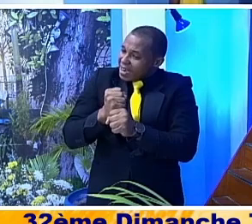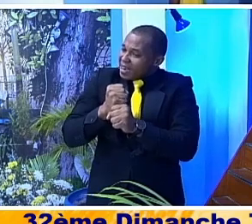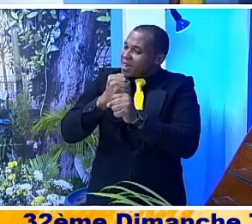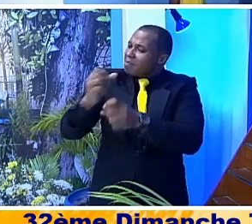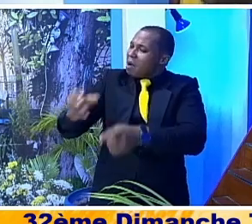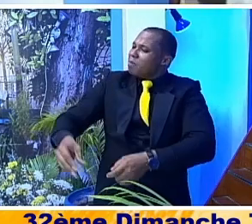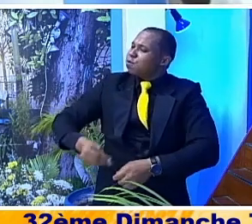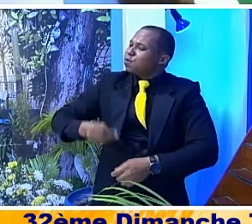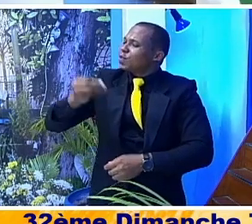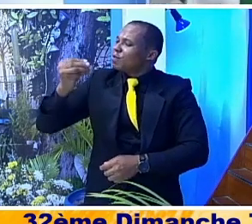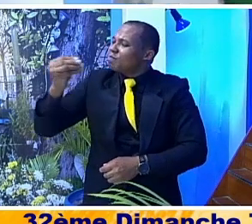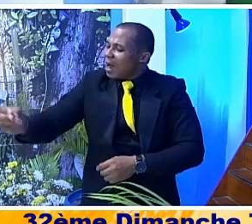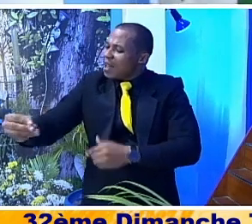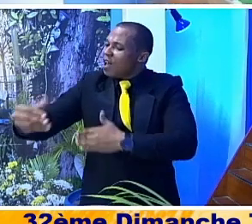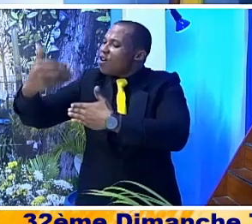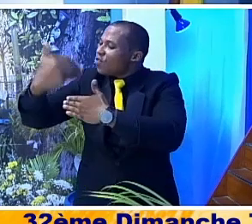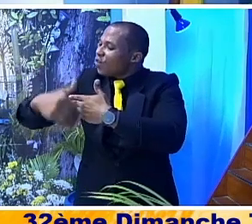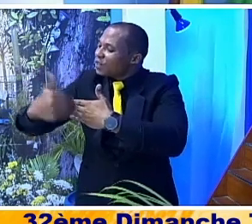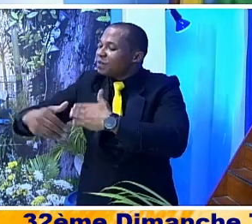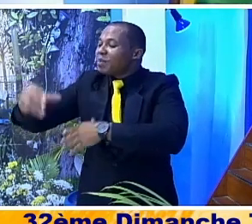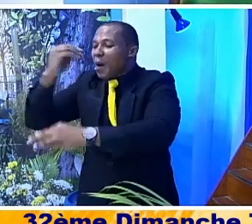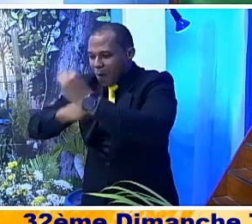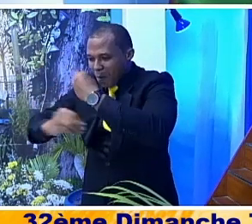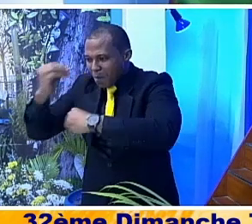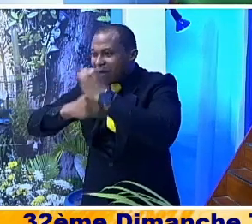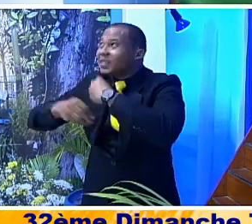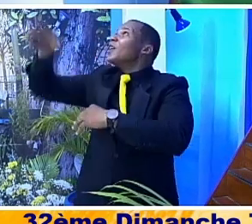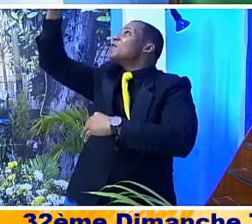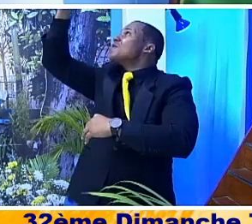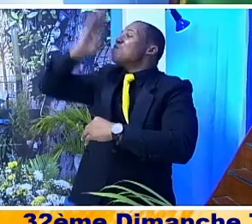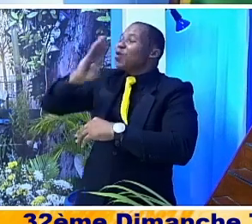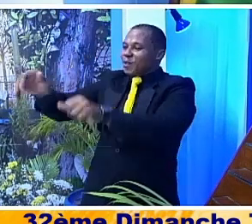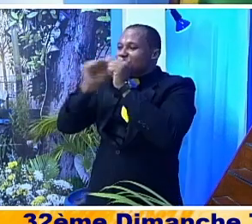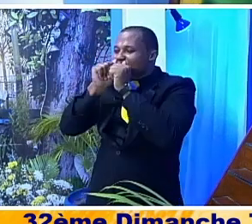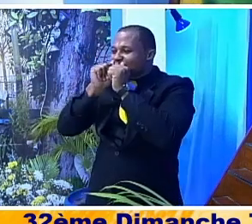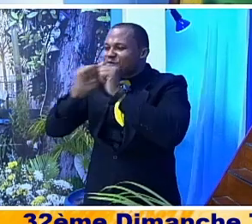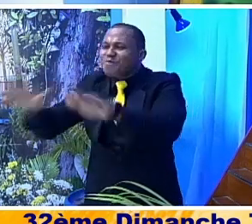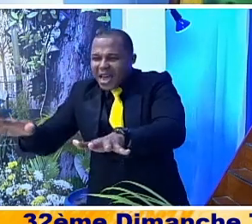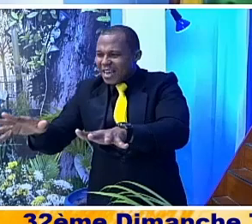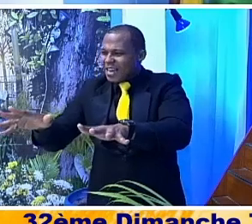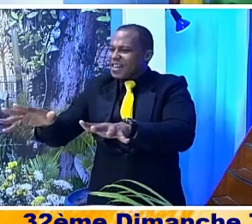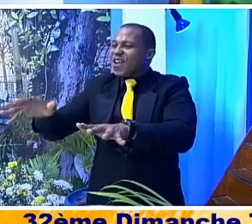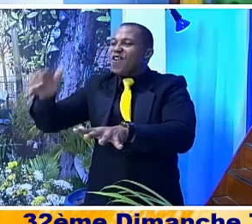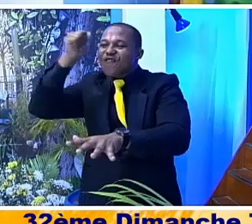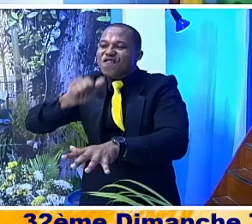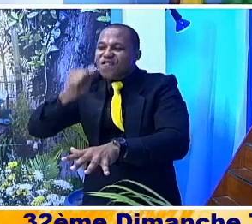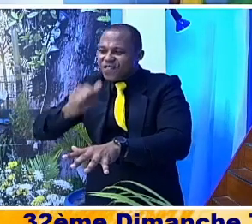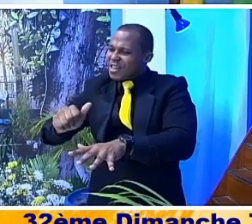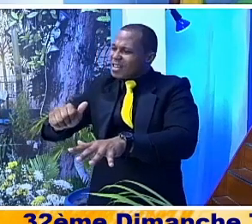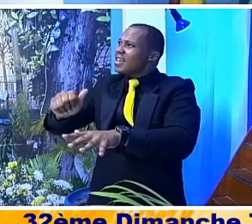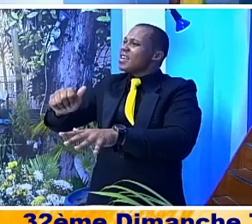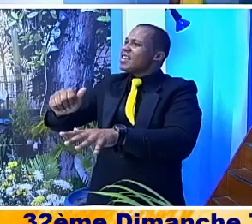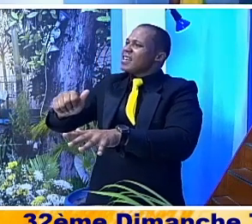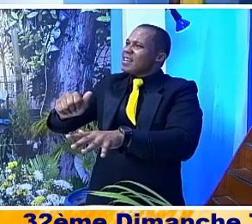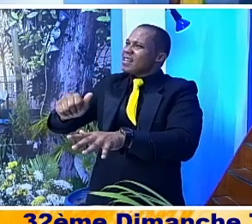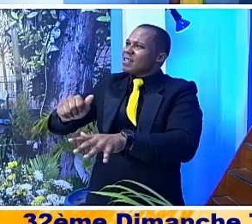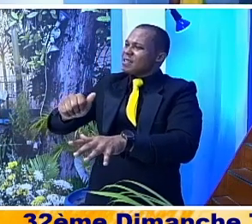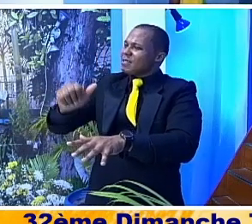Il dit bon, je fais un petit pain, on met manger. Bon Dieu, comblez madame ça avec grâce. La veuve de